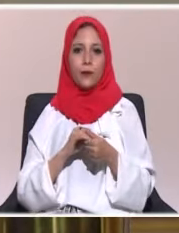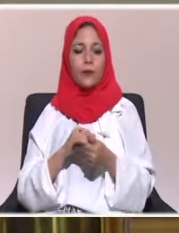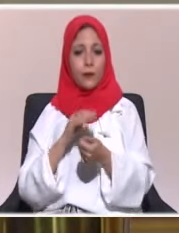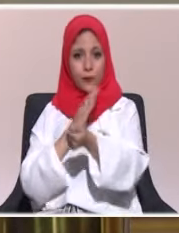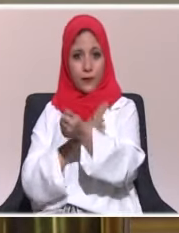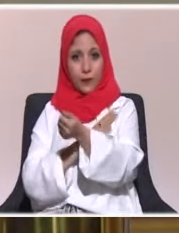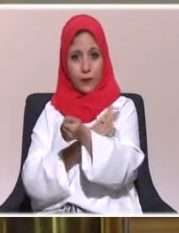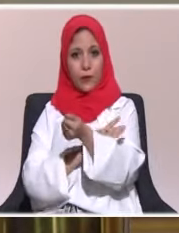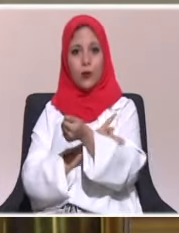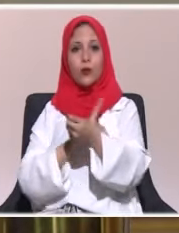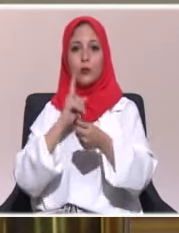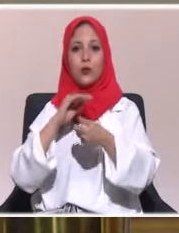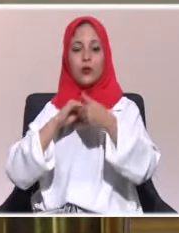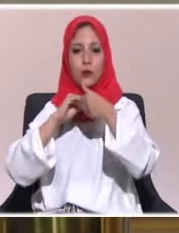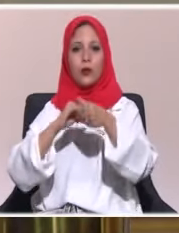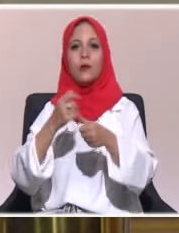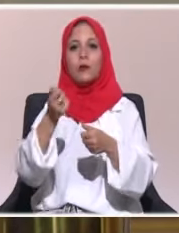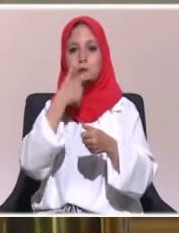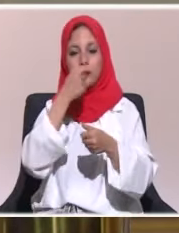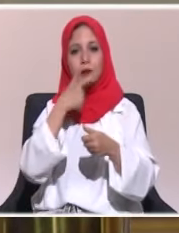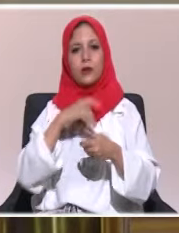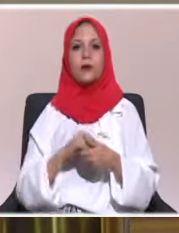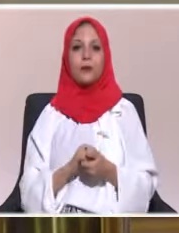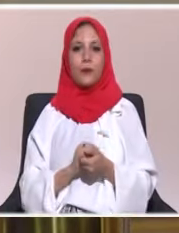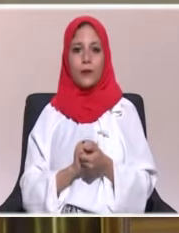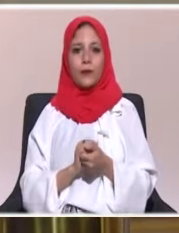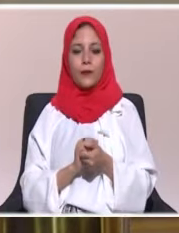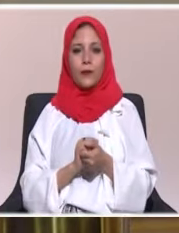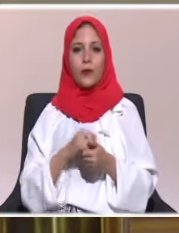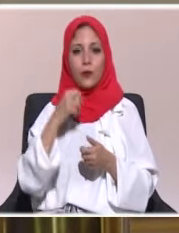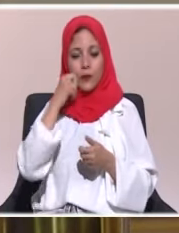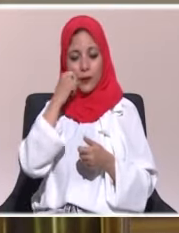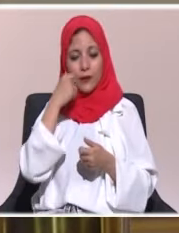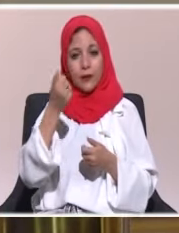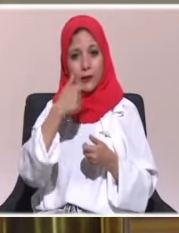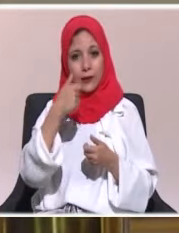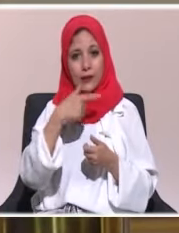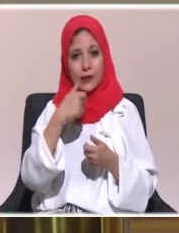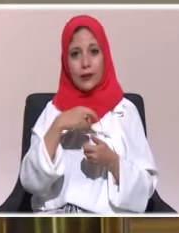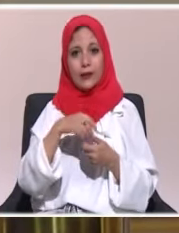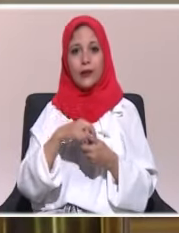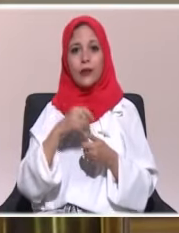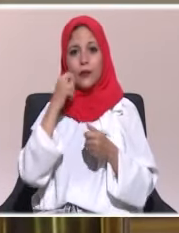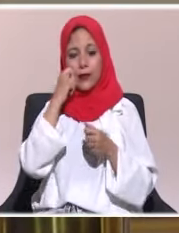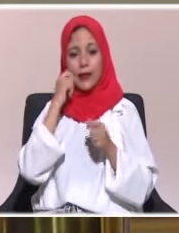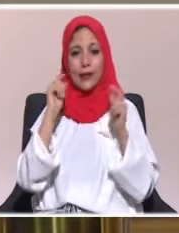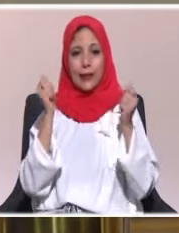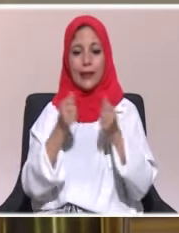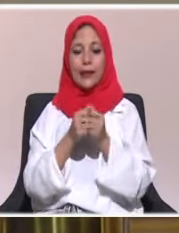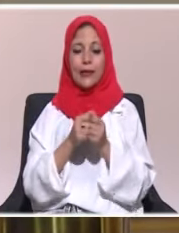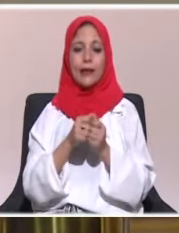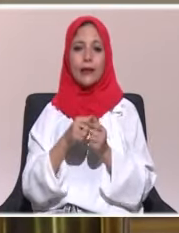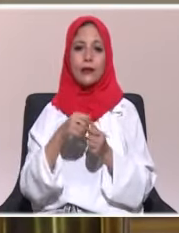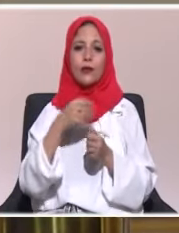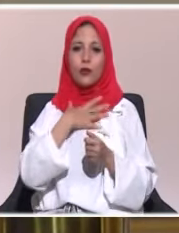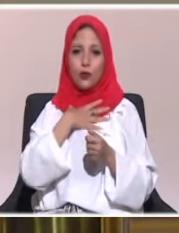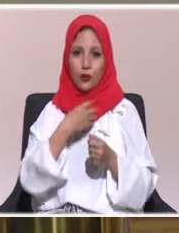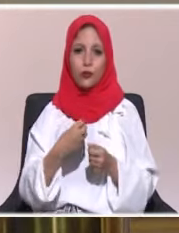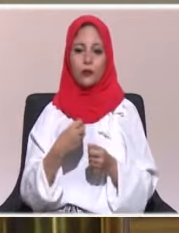وأوجعكم اللي بنحاول نداويها. وكمان في رسائلكم حكايات الناس الطيبين اللي